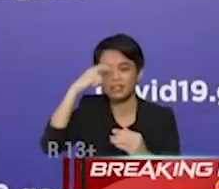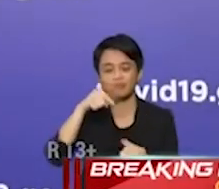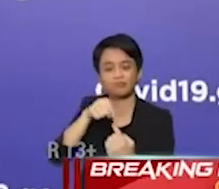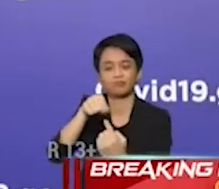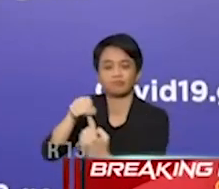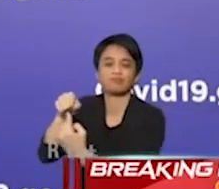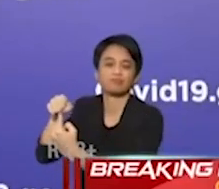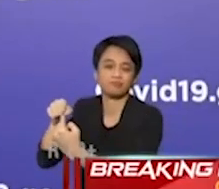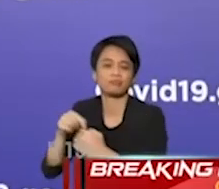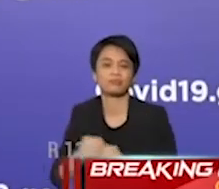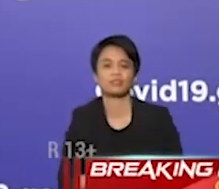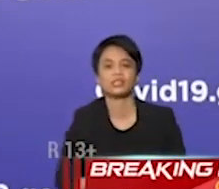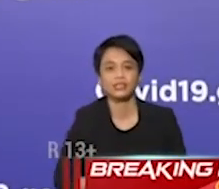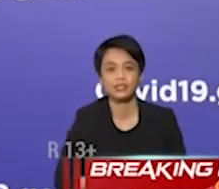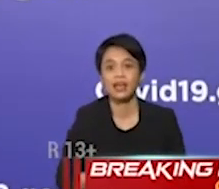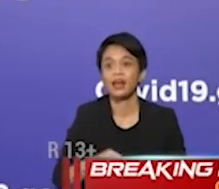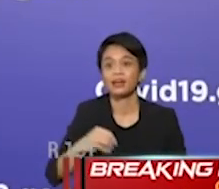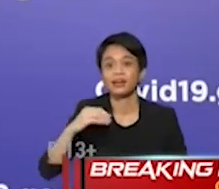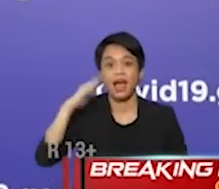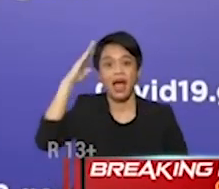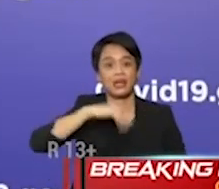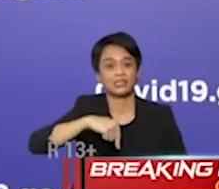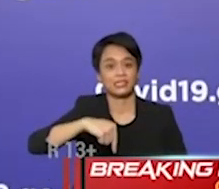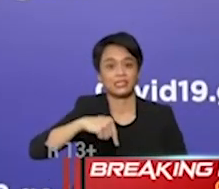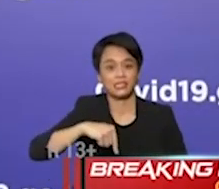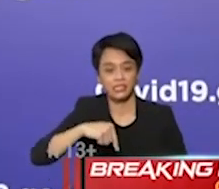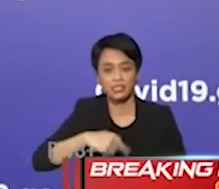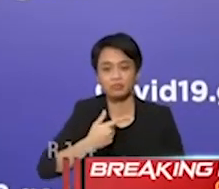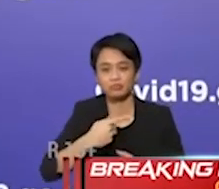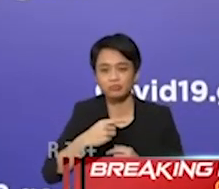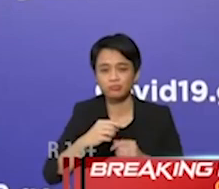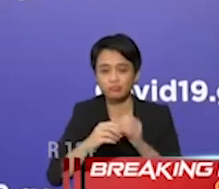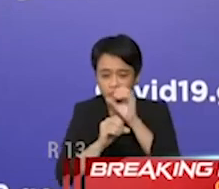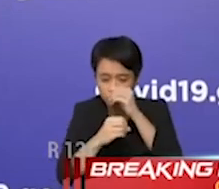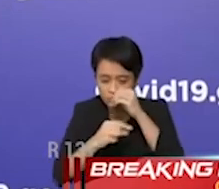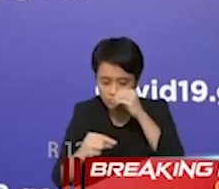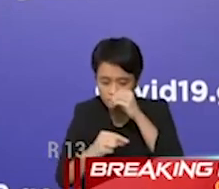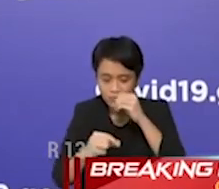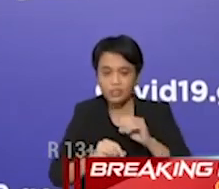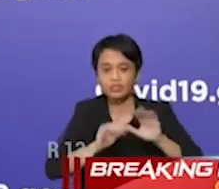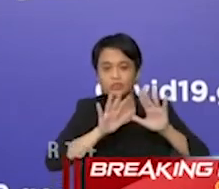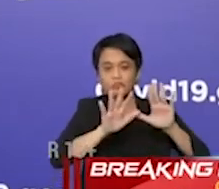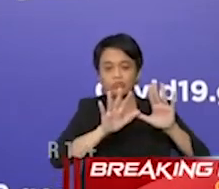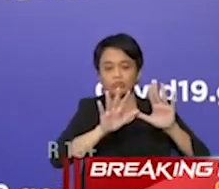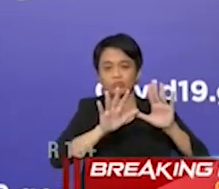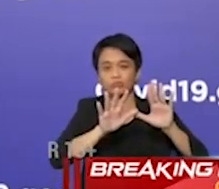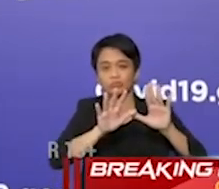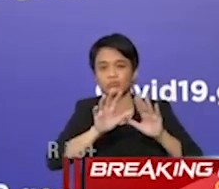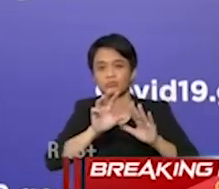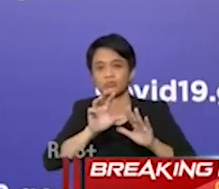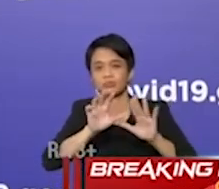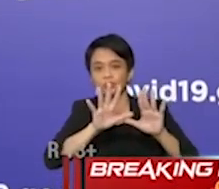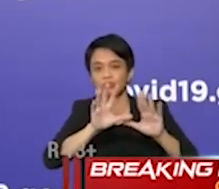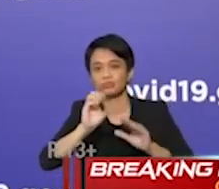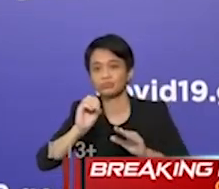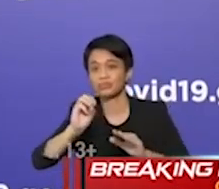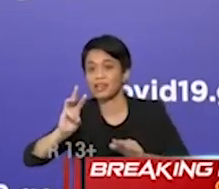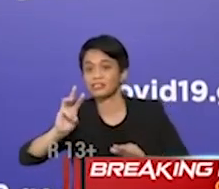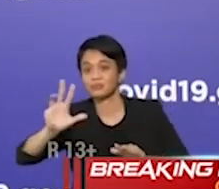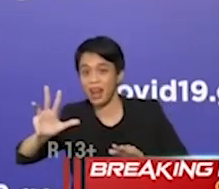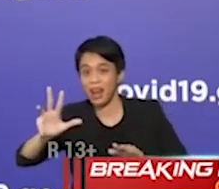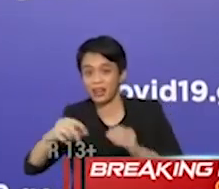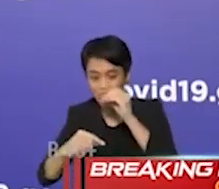Hai kami sudah menyelesaikan pada hari ini sebanyak 10039 spesimen selesai diperiksa